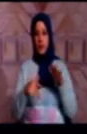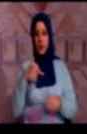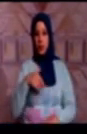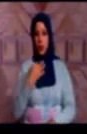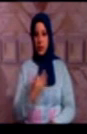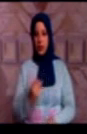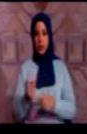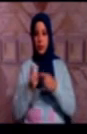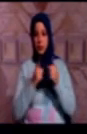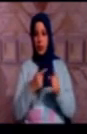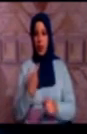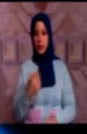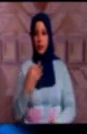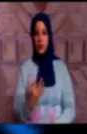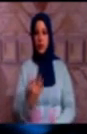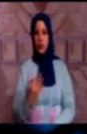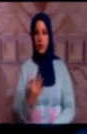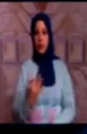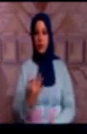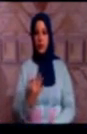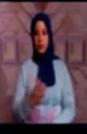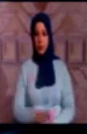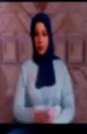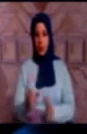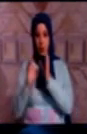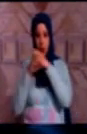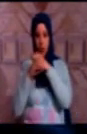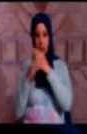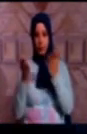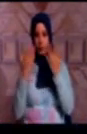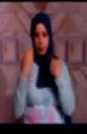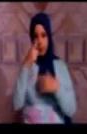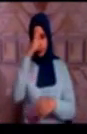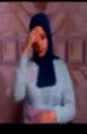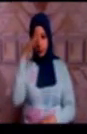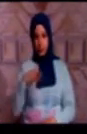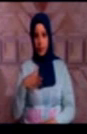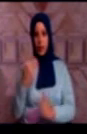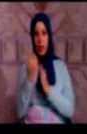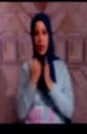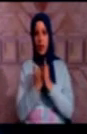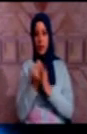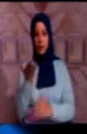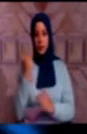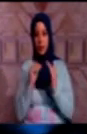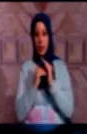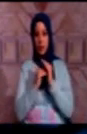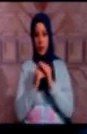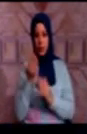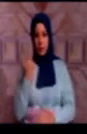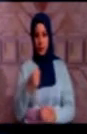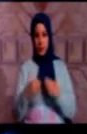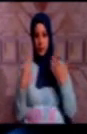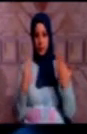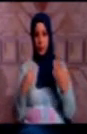و35 درجه مئويه واحنا نعتبر اعلى من المعدل بحوالي درجه لكن طبعا هو اقل حته من الايام الماضيه وعلى